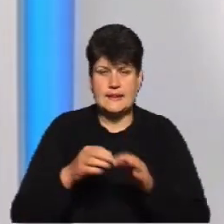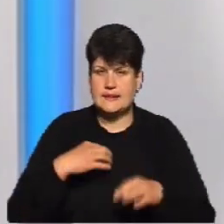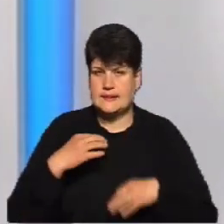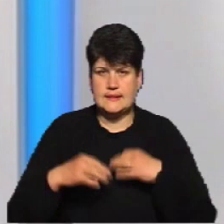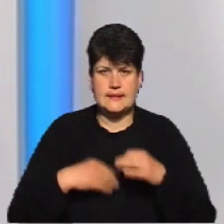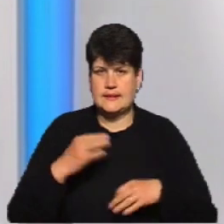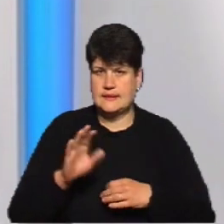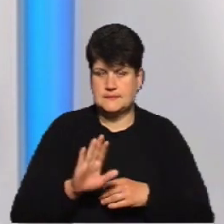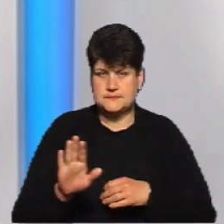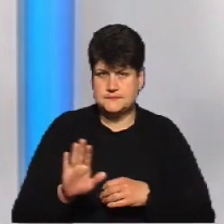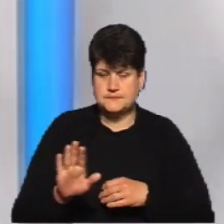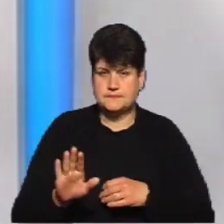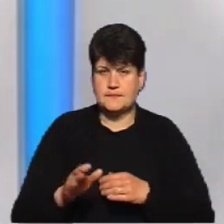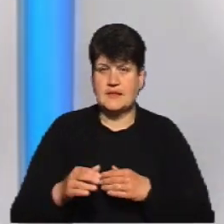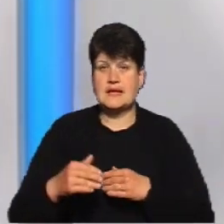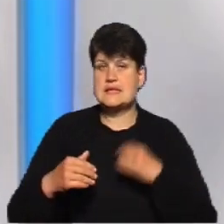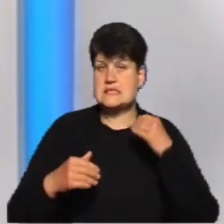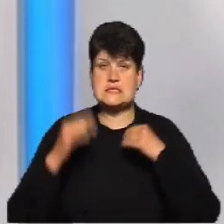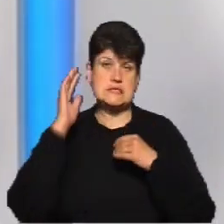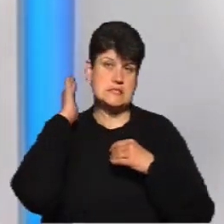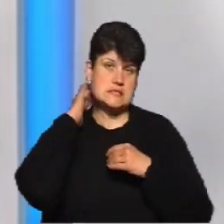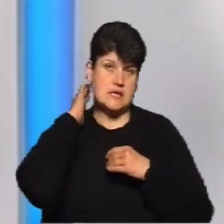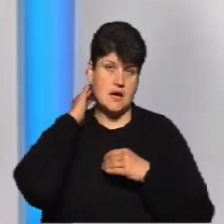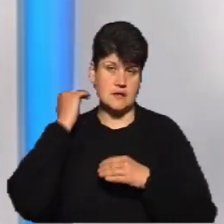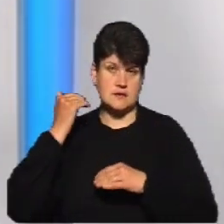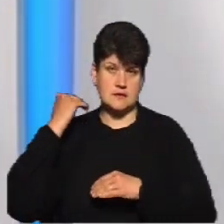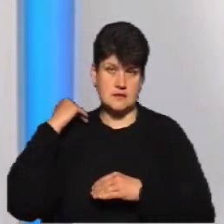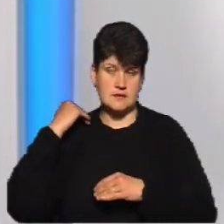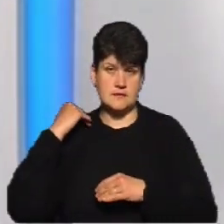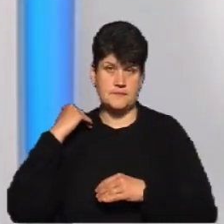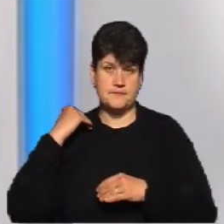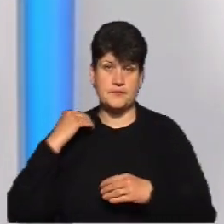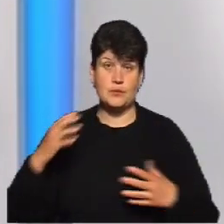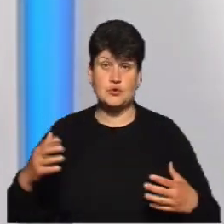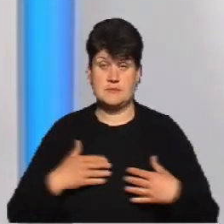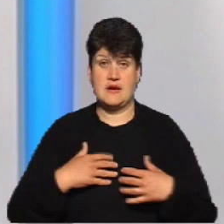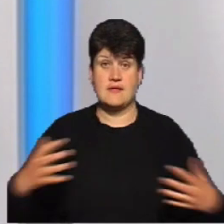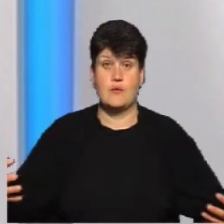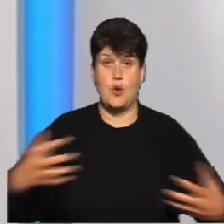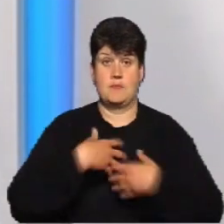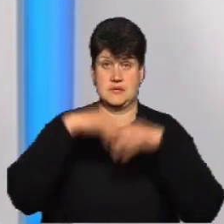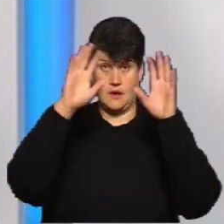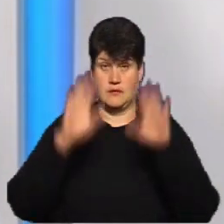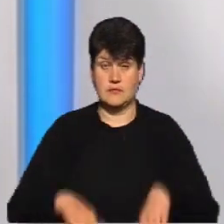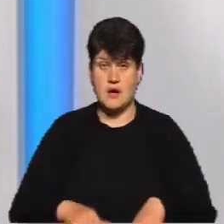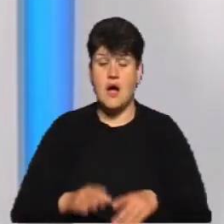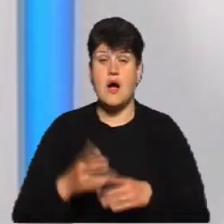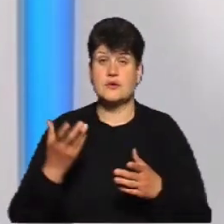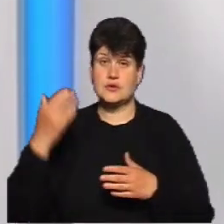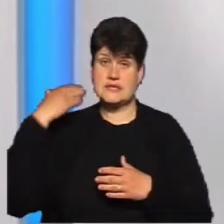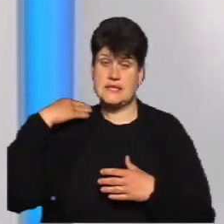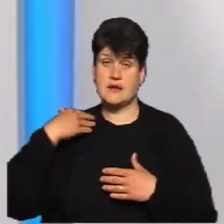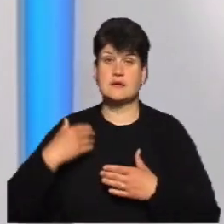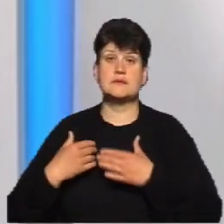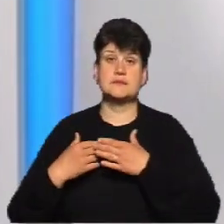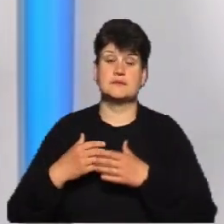рухів. Підпливіть ззаду, тому що якщо спереду, то вона буде вхопитися за вас і потягне вас на дно. Підпливіть ззаду, обхопіть її ззаду рукою